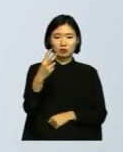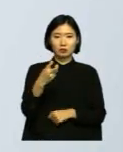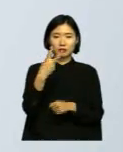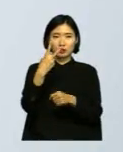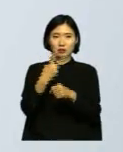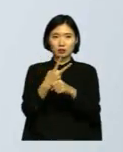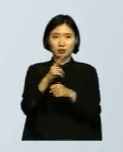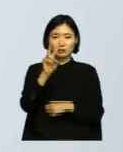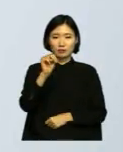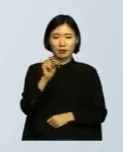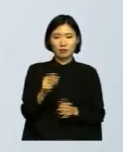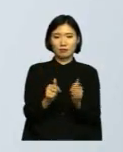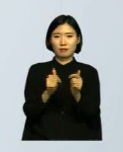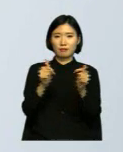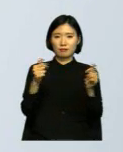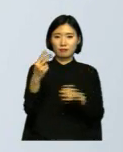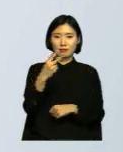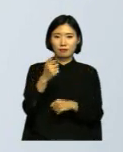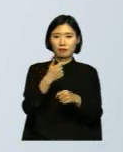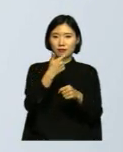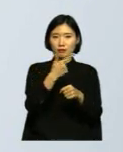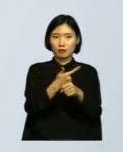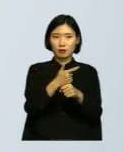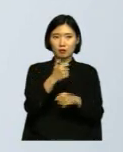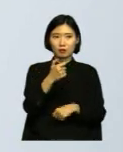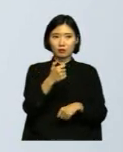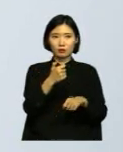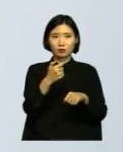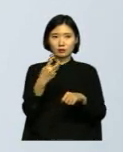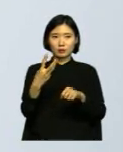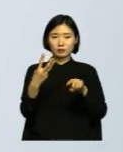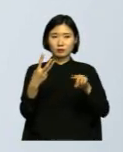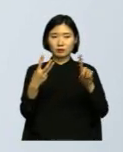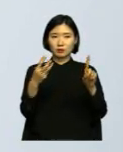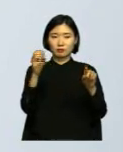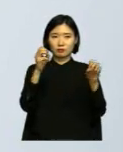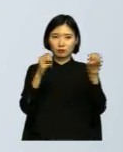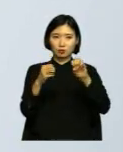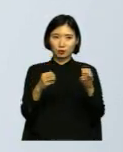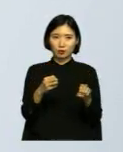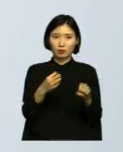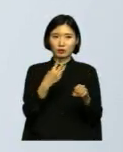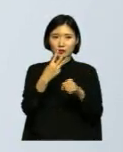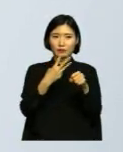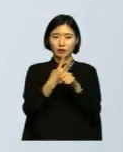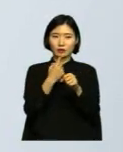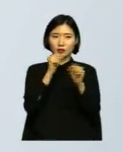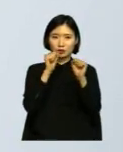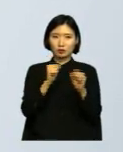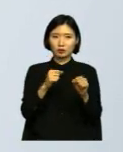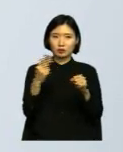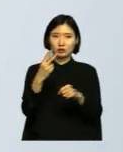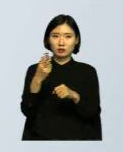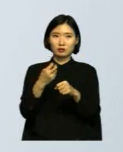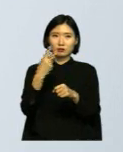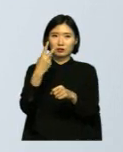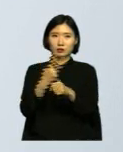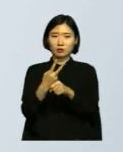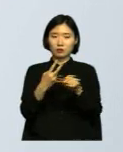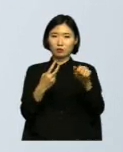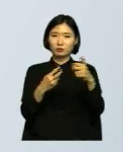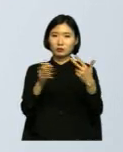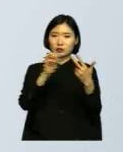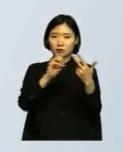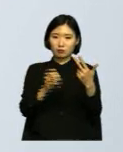2022년 2만 개로 늘리고 2016년 53.1%에 그친 3년 생존률을 2022년